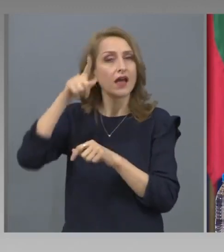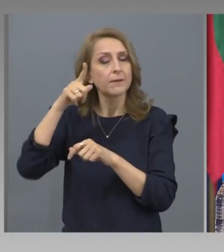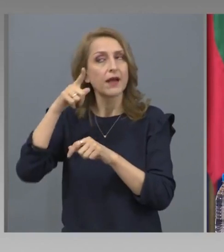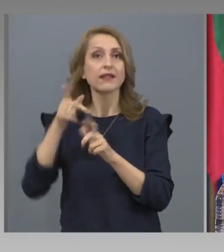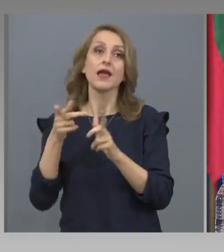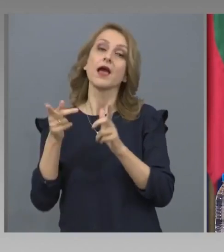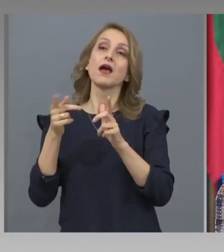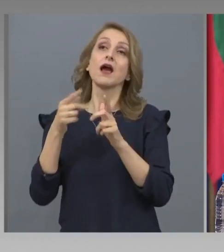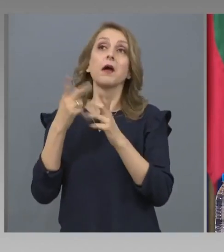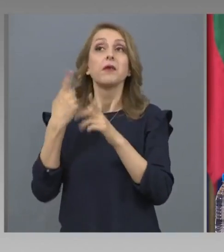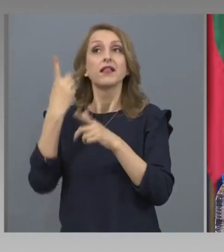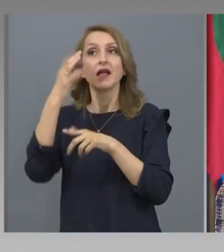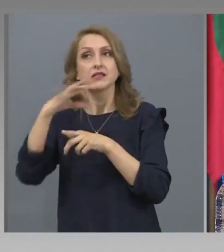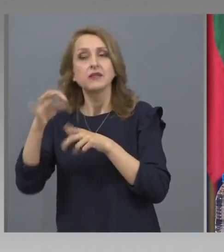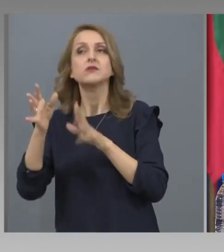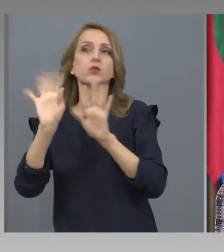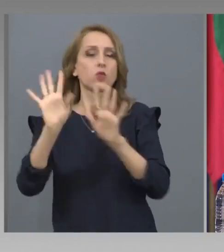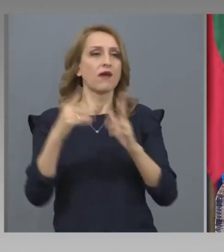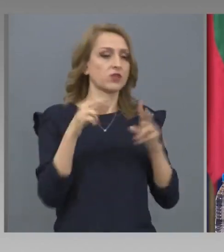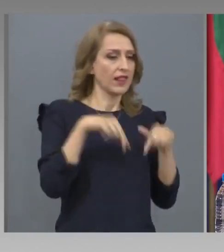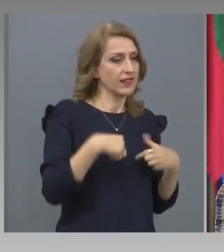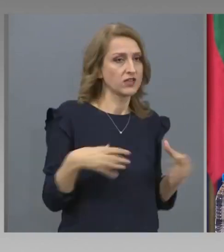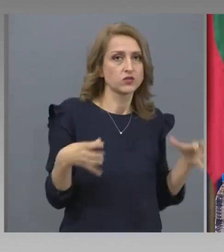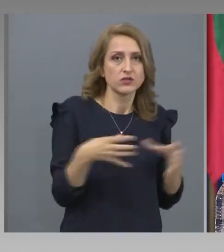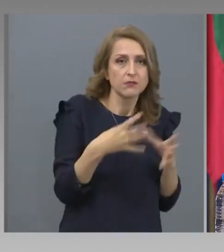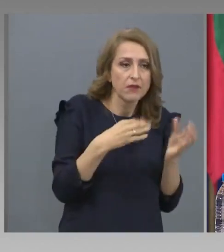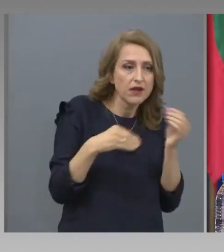за яслите и детските градини.